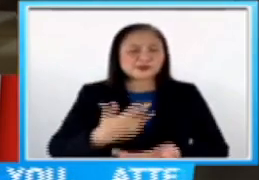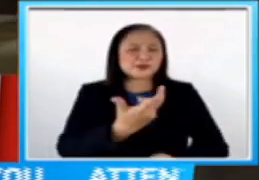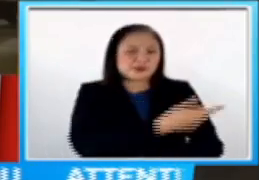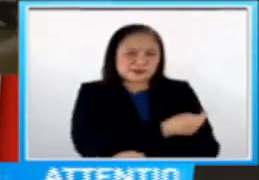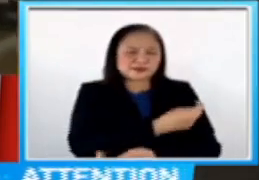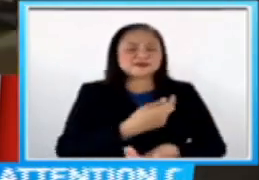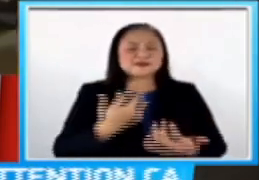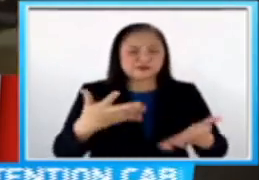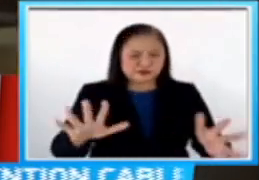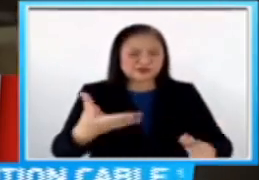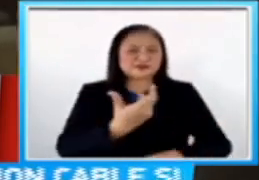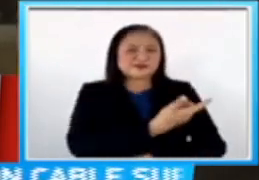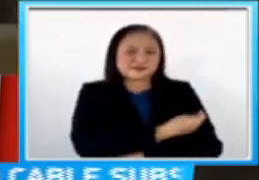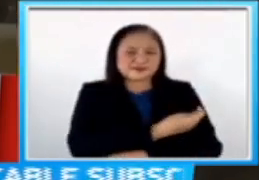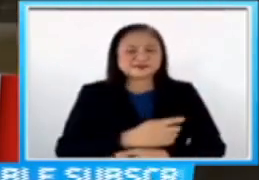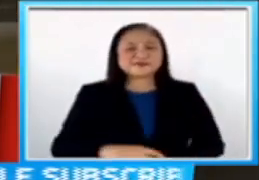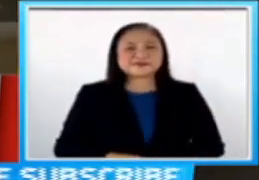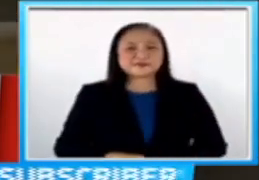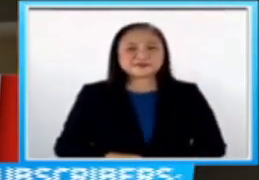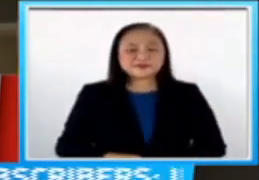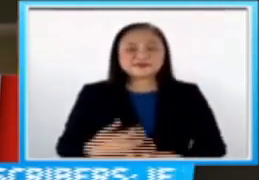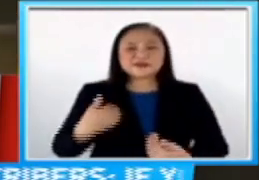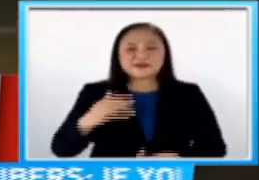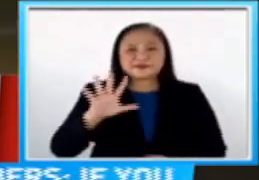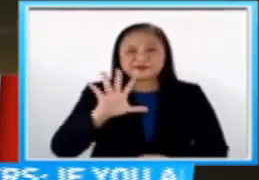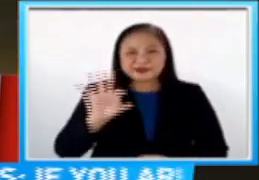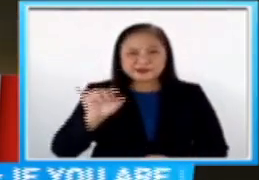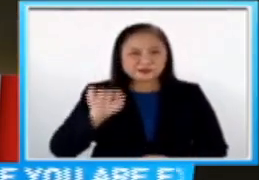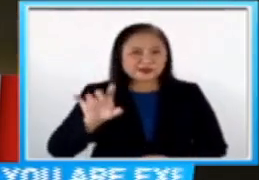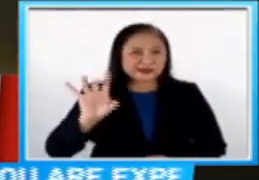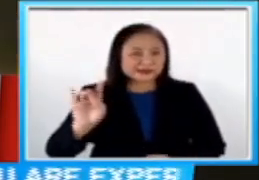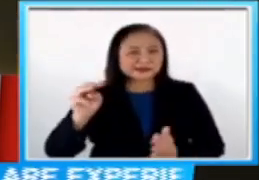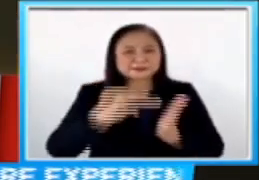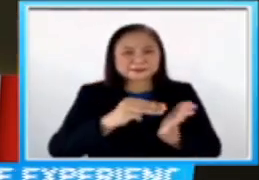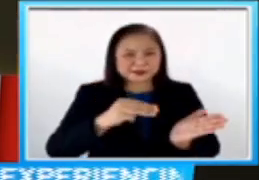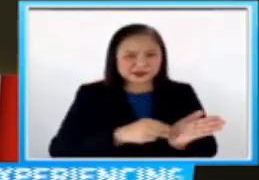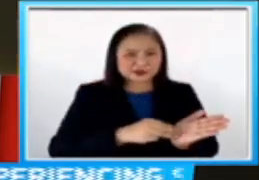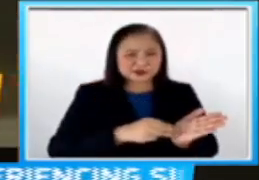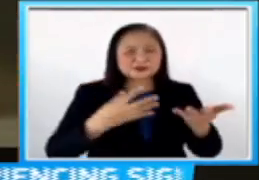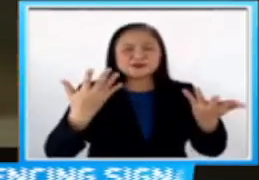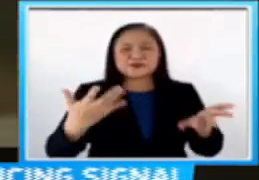Hindi naman bababa sa 59.8 million ang fully vaccinated.